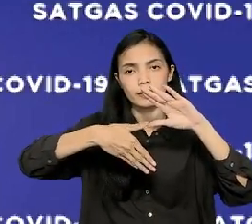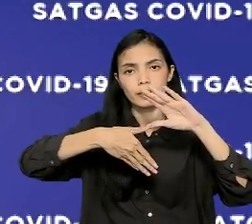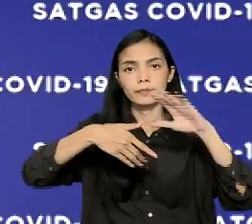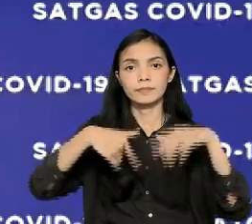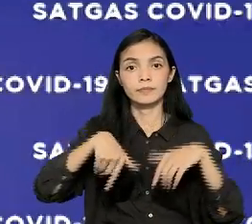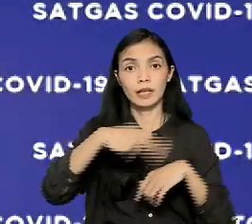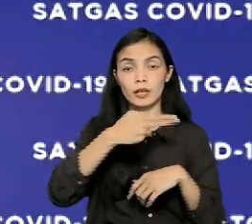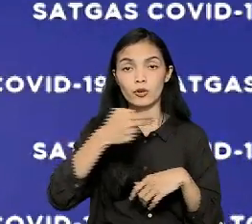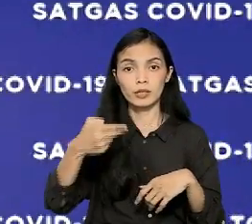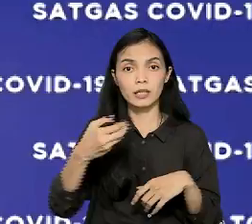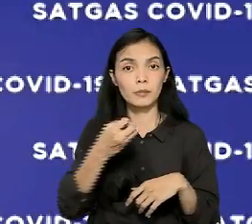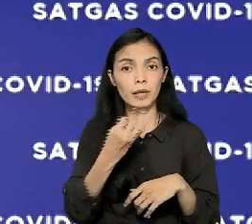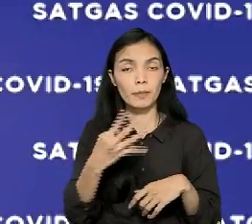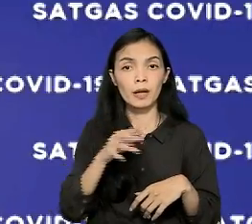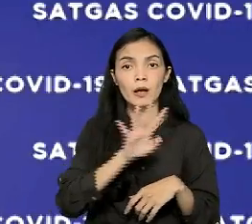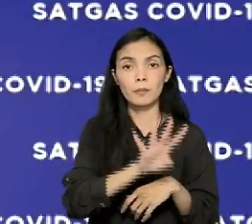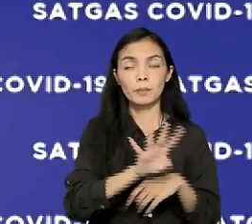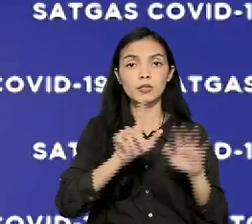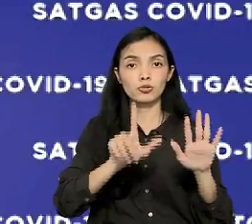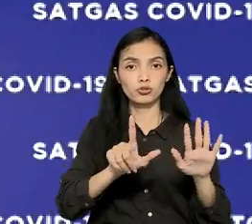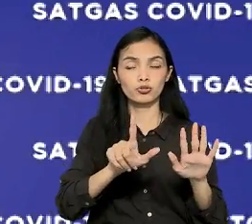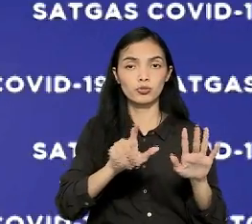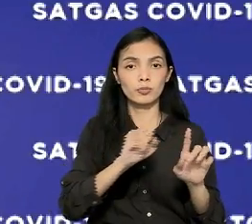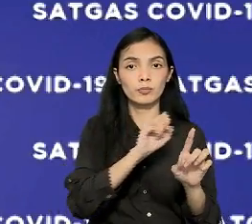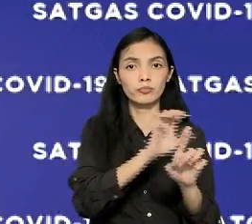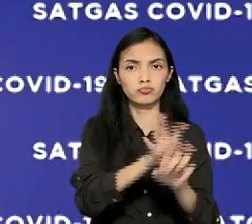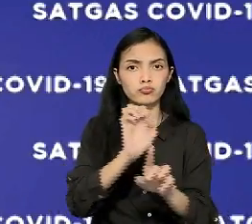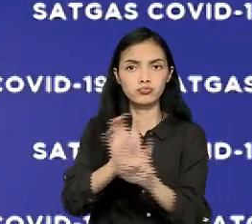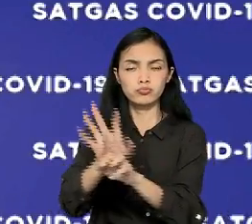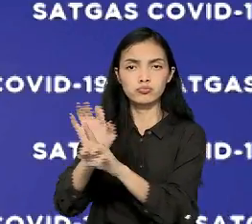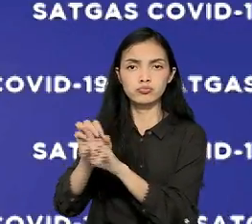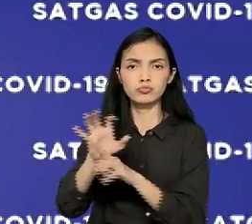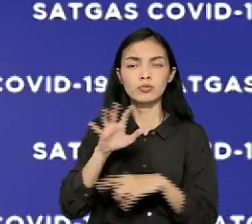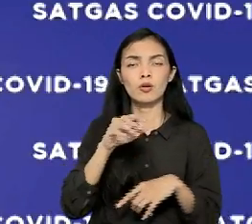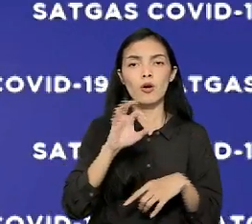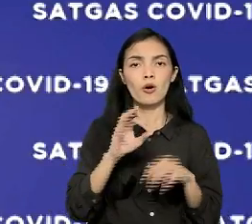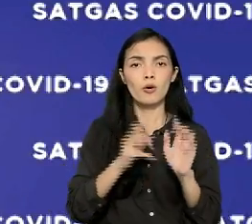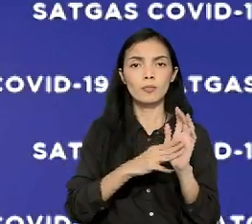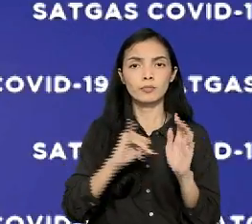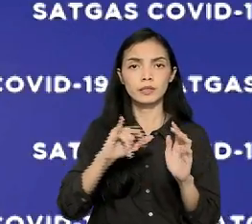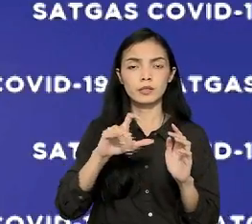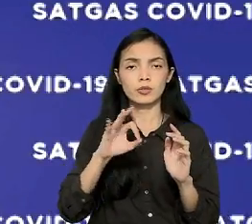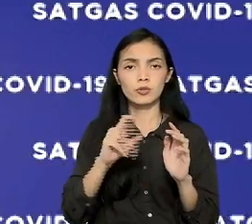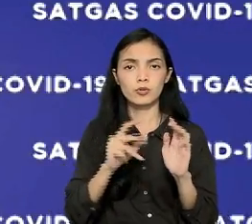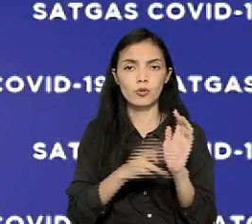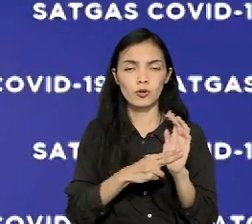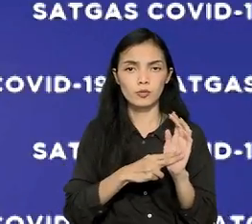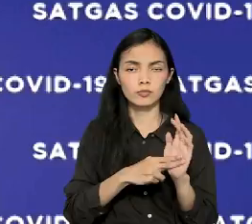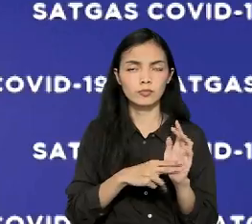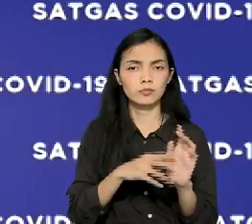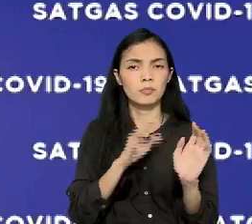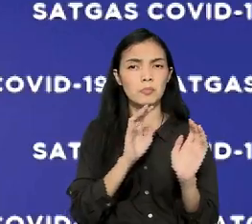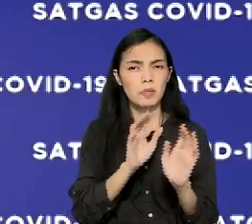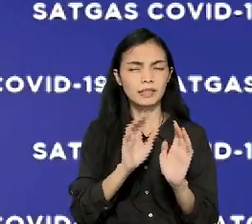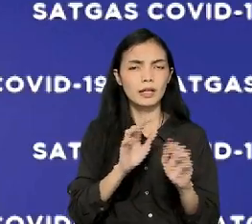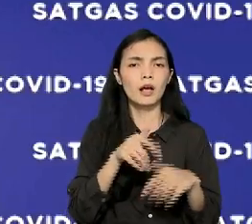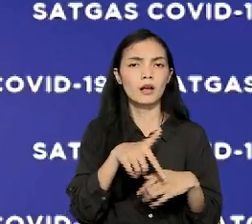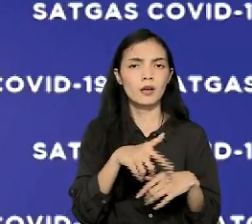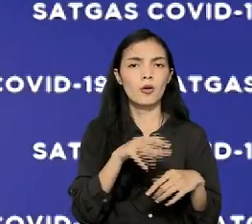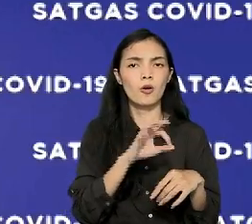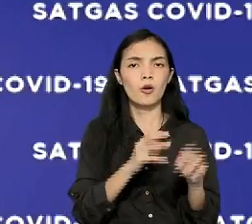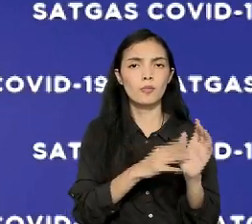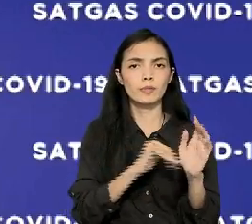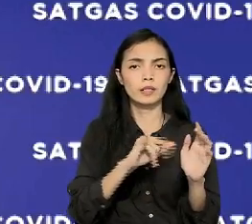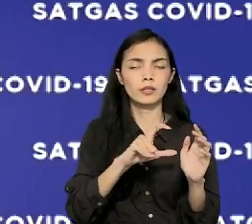telah terdeteksi 47 kasus positif Omikron. Mayoritas kasus positif Omikron di Indonesia